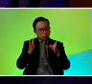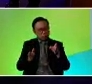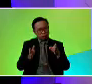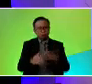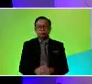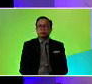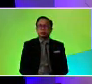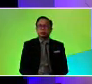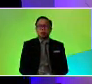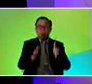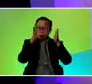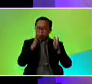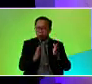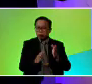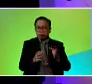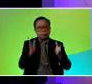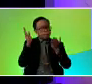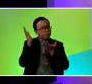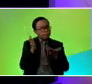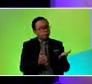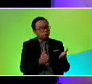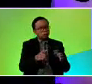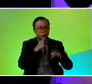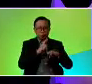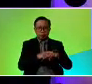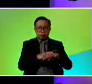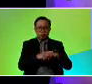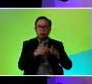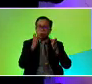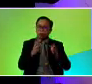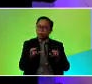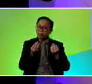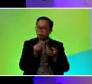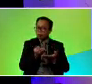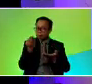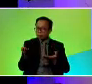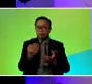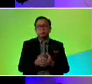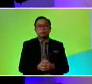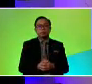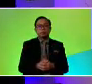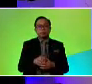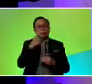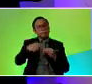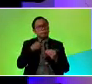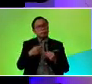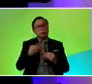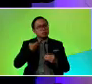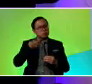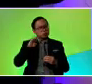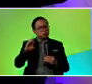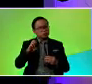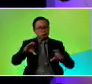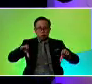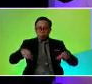Oke dia membawa sesuatu kepada pelanggan Oke ekspektasi untuk melakukan